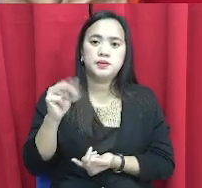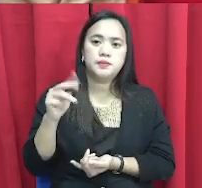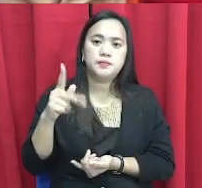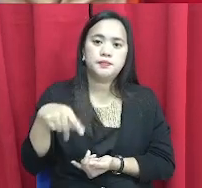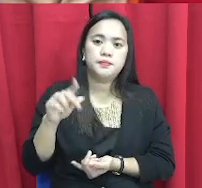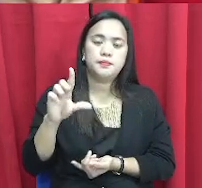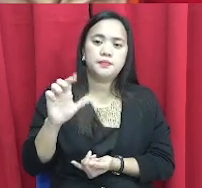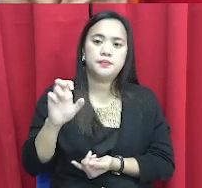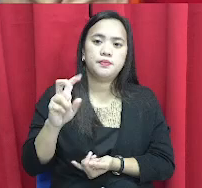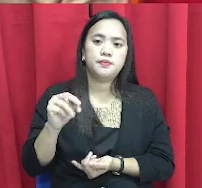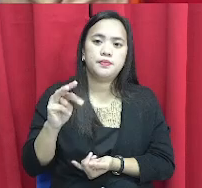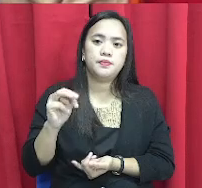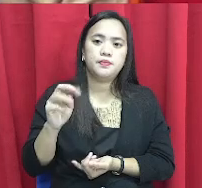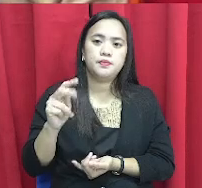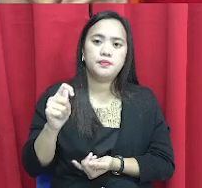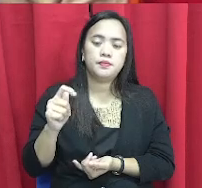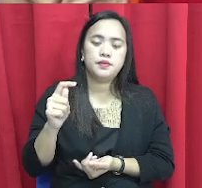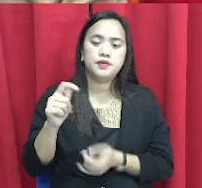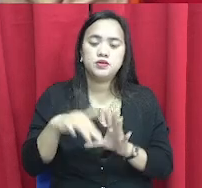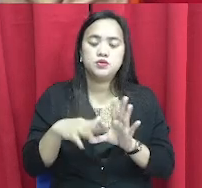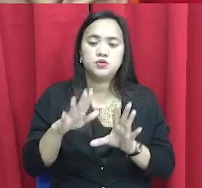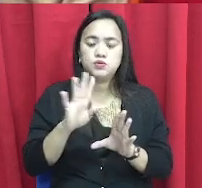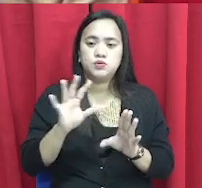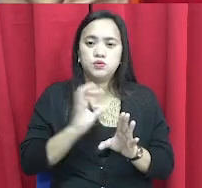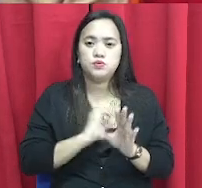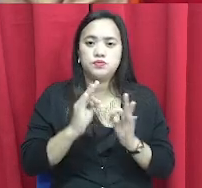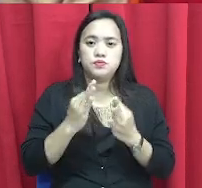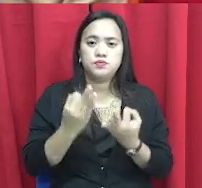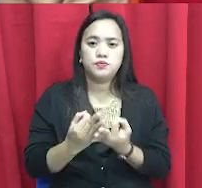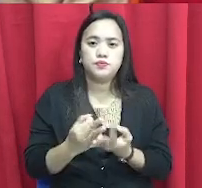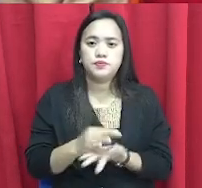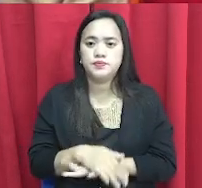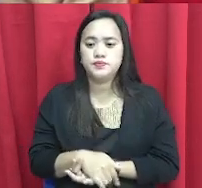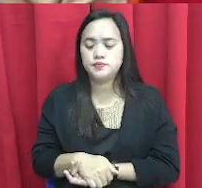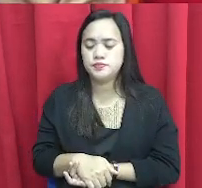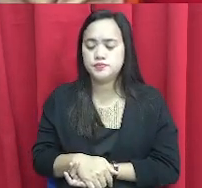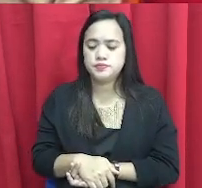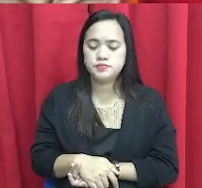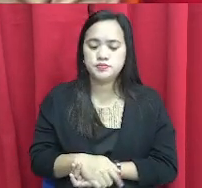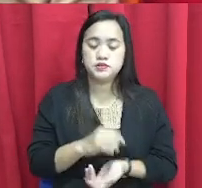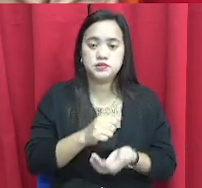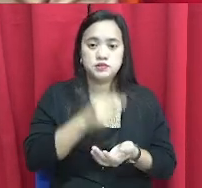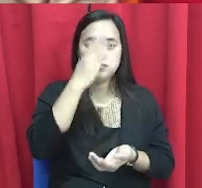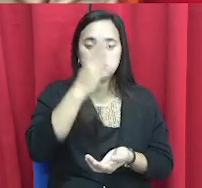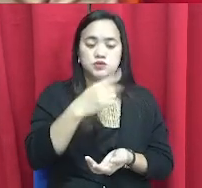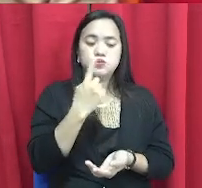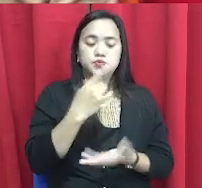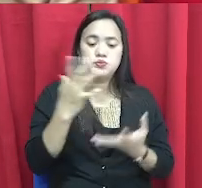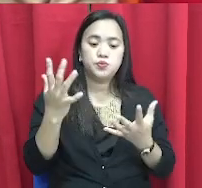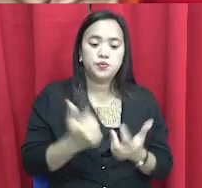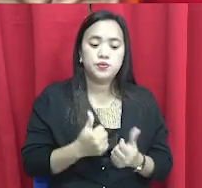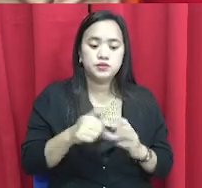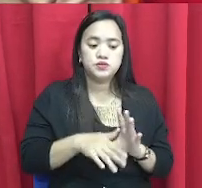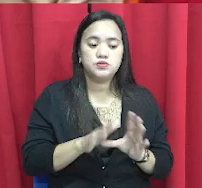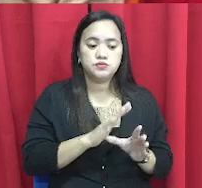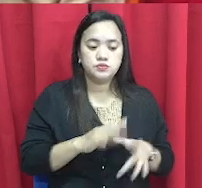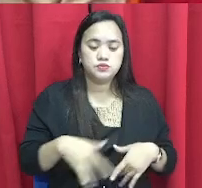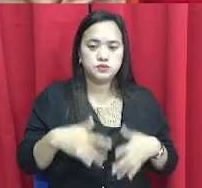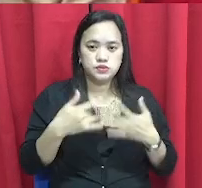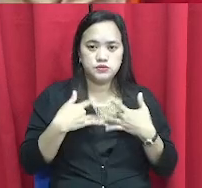na ikaw ay merong matinding pananampalataya sa Diyos bilang tatay yung nais ng Diyos sa iyong family yun ang i-implement